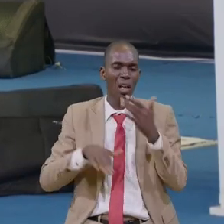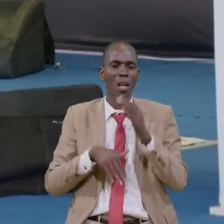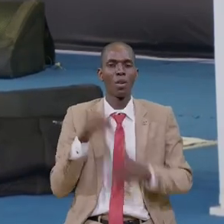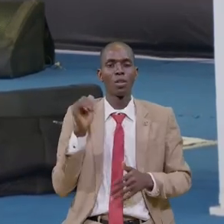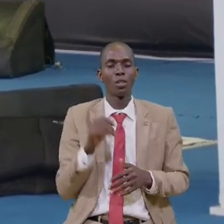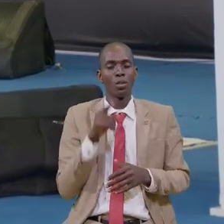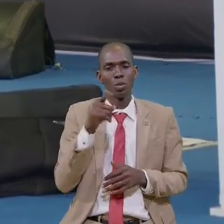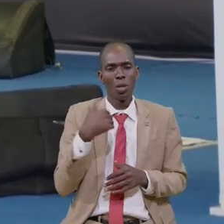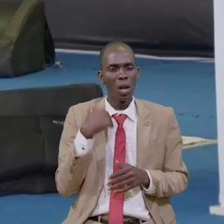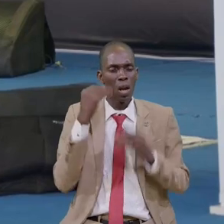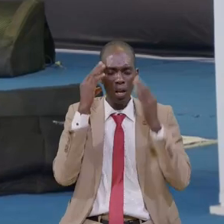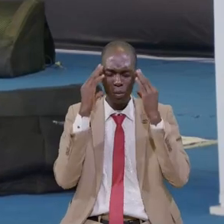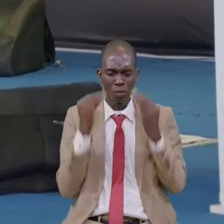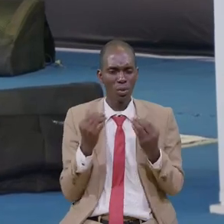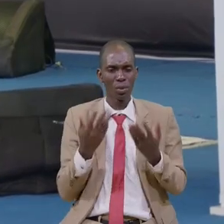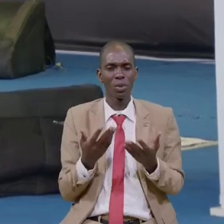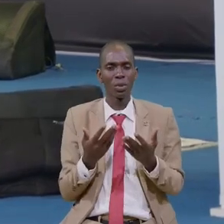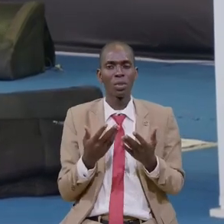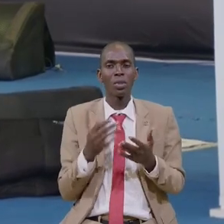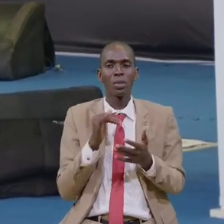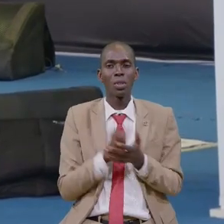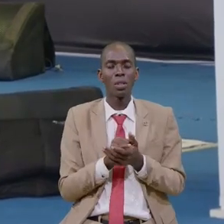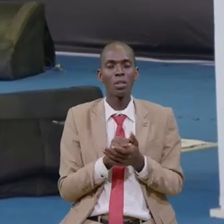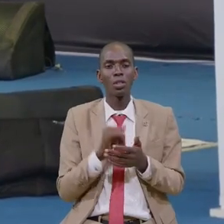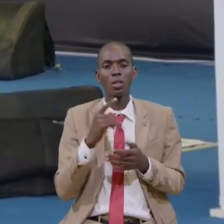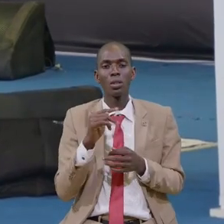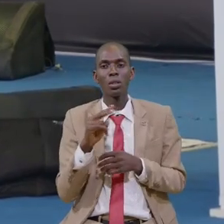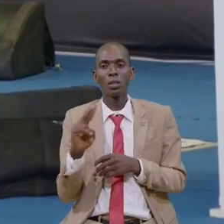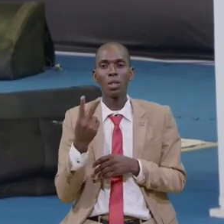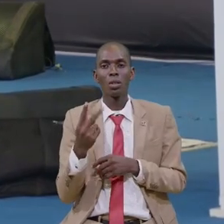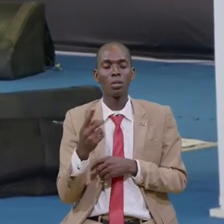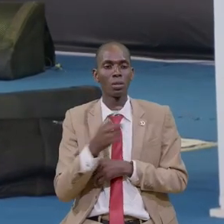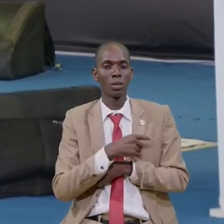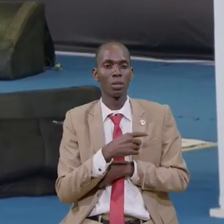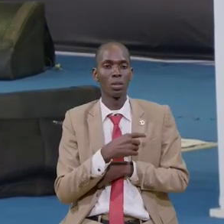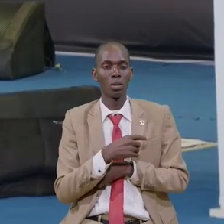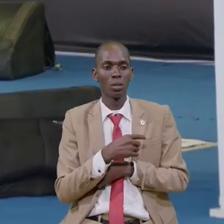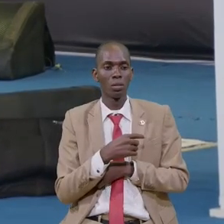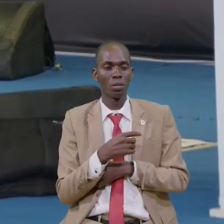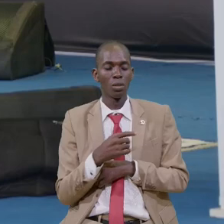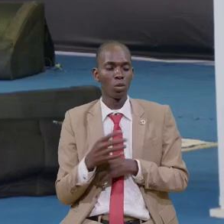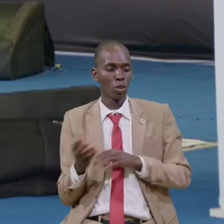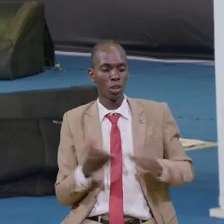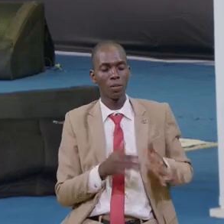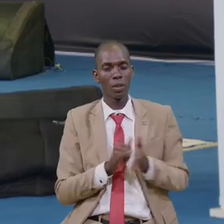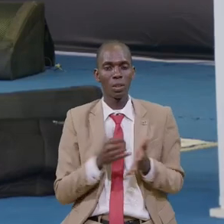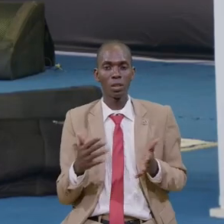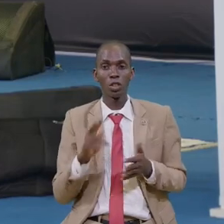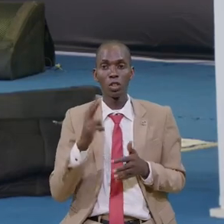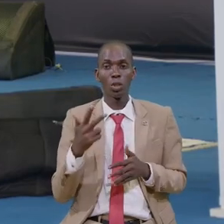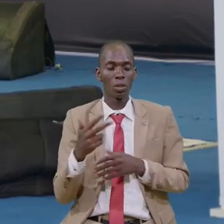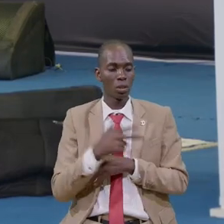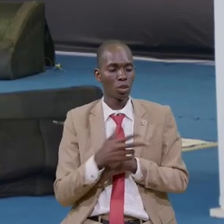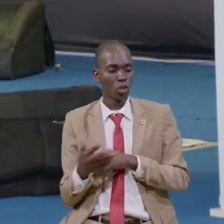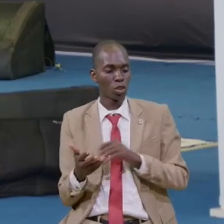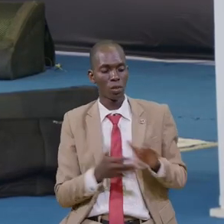Vous avez tué le premier jour, deuxième jour, le troisième jour, vous abandonnez les médicaments. Quatrième jour, vous abandonnez les médicaments. Et